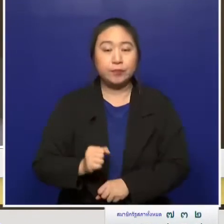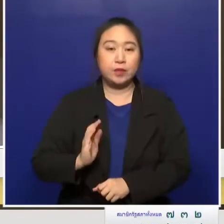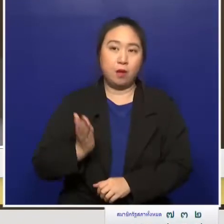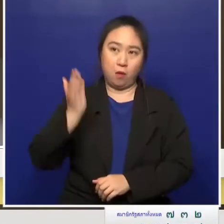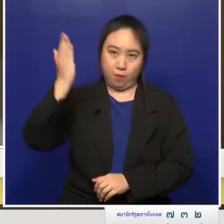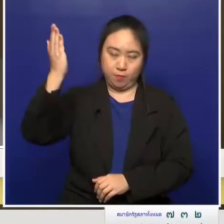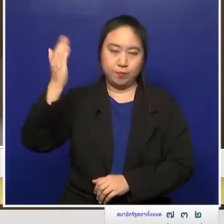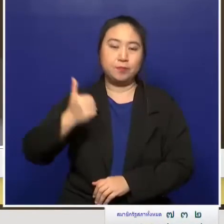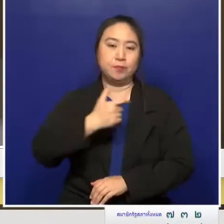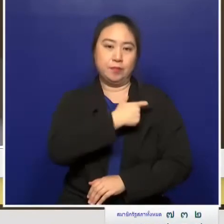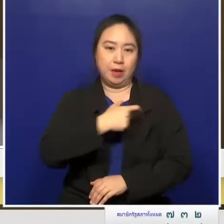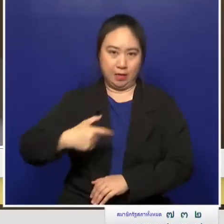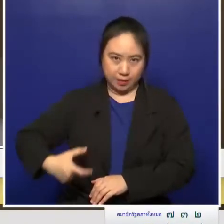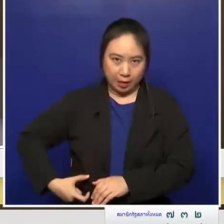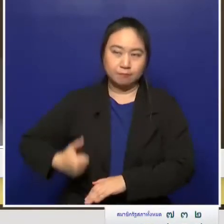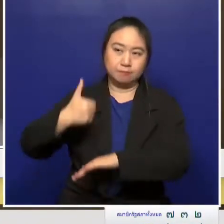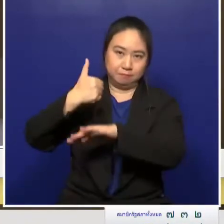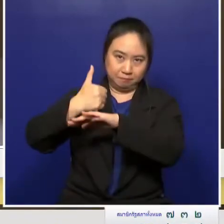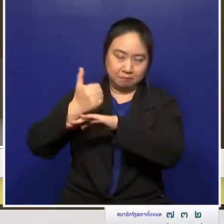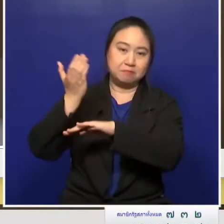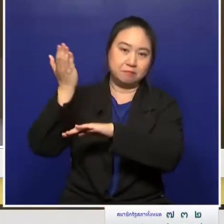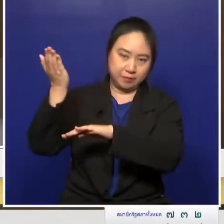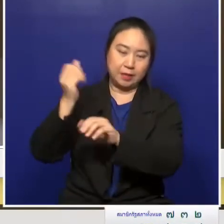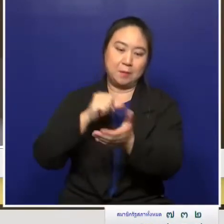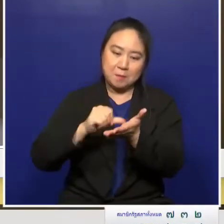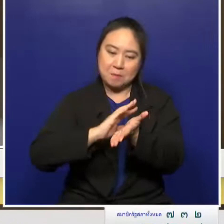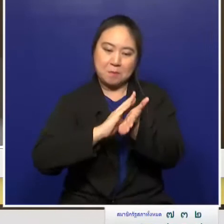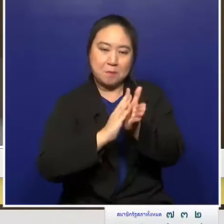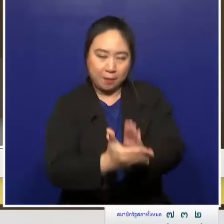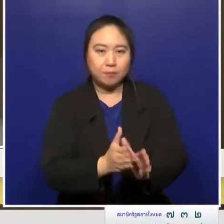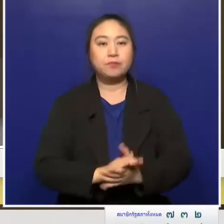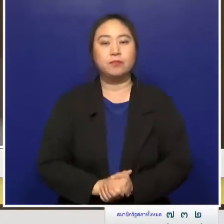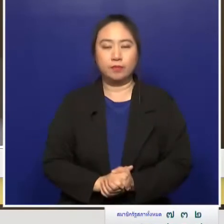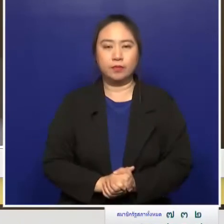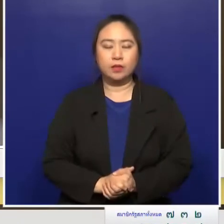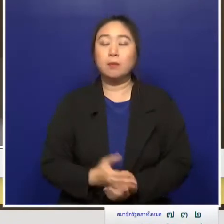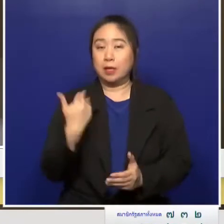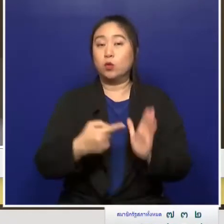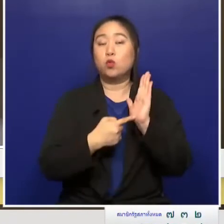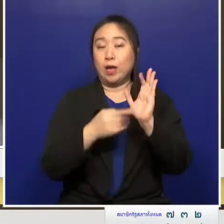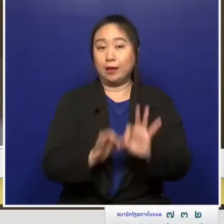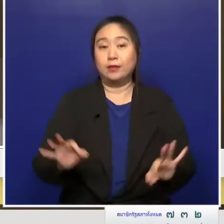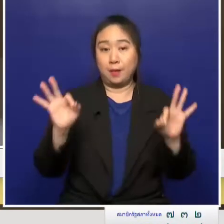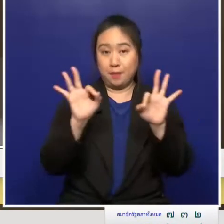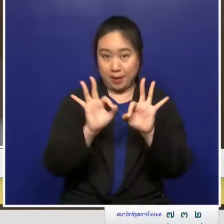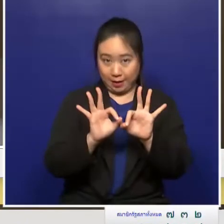ขคือพระมหากษัตริย์ขอยกตัวอย่างสำคัญอีกตัวอย่างหนึ่งของการป